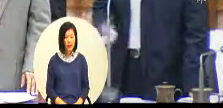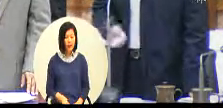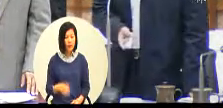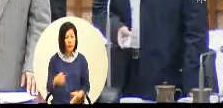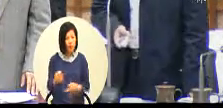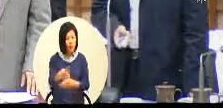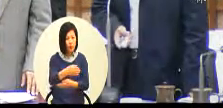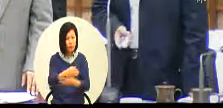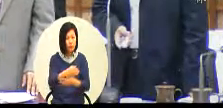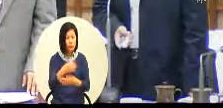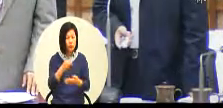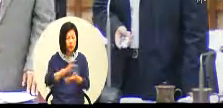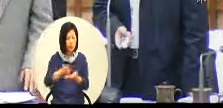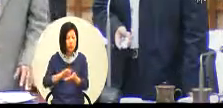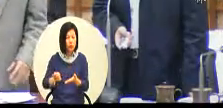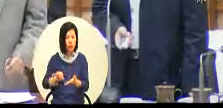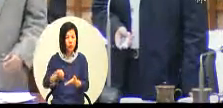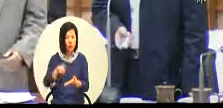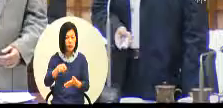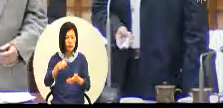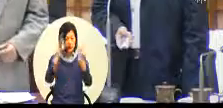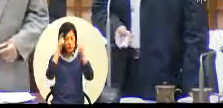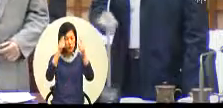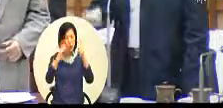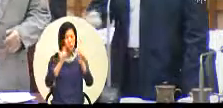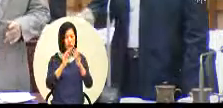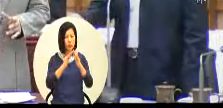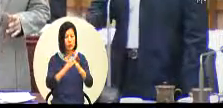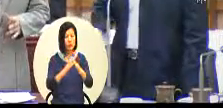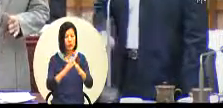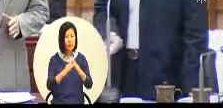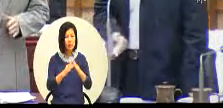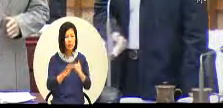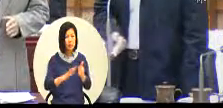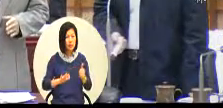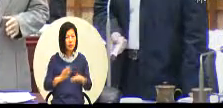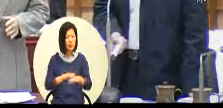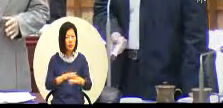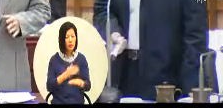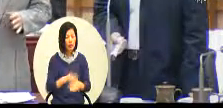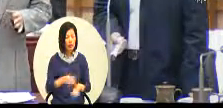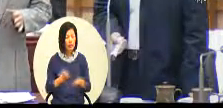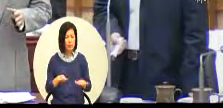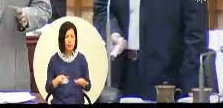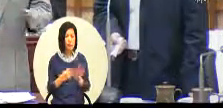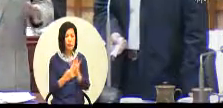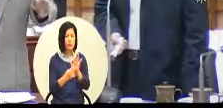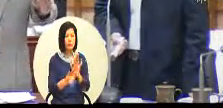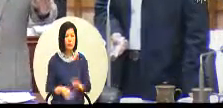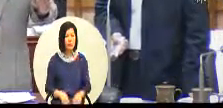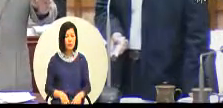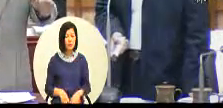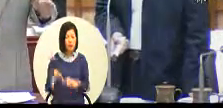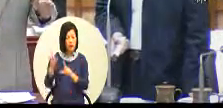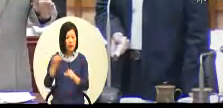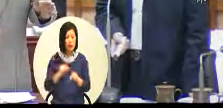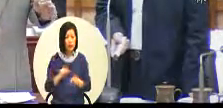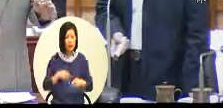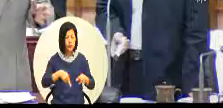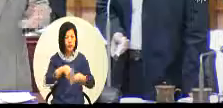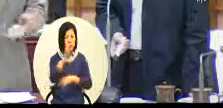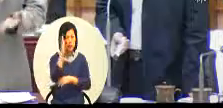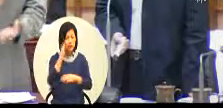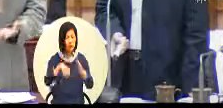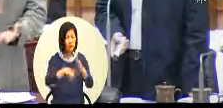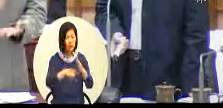税出，将是让我们高雄市能够…… 这个我跟刘议员说明啊，依据行政